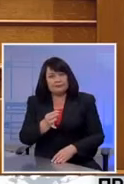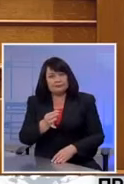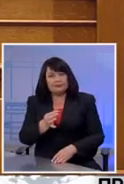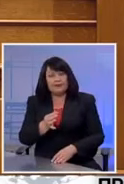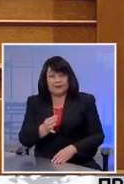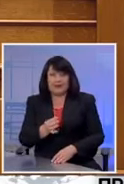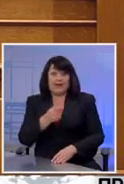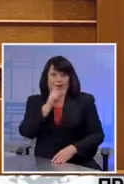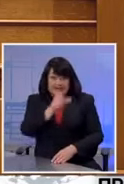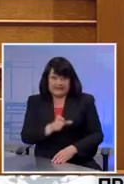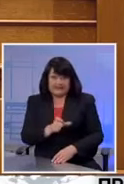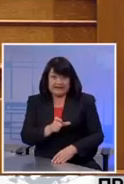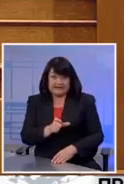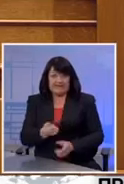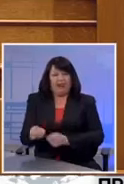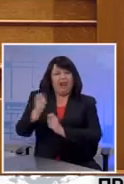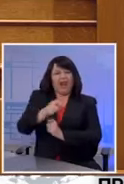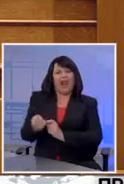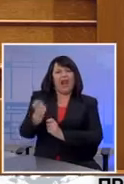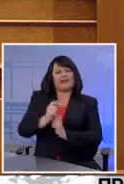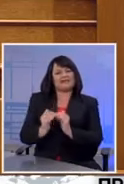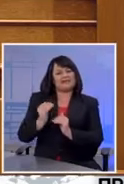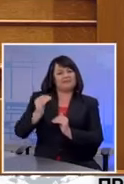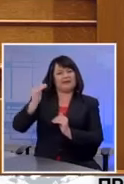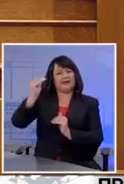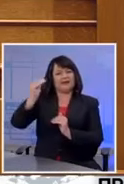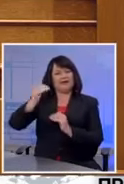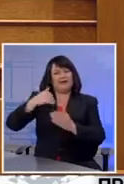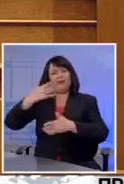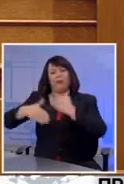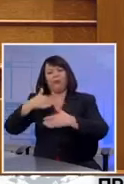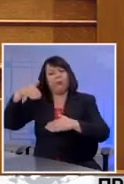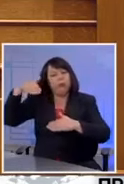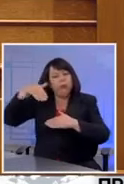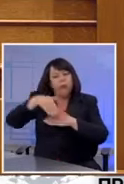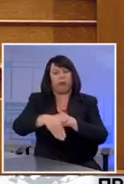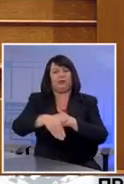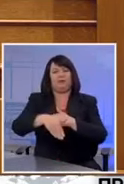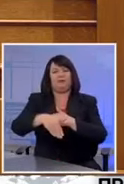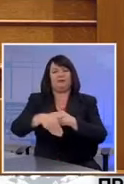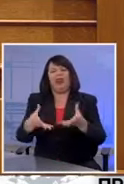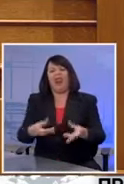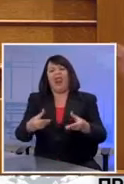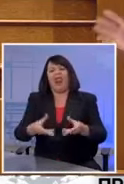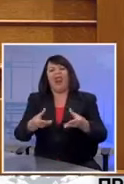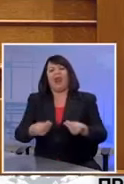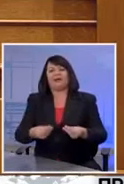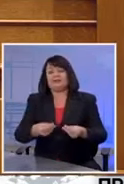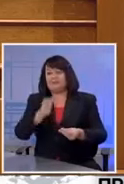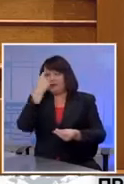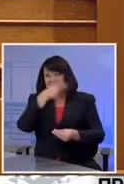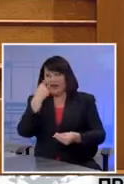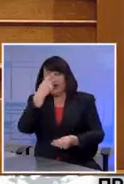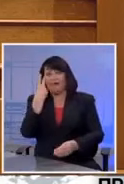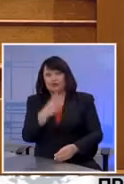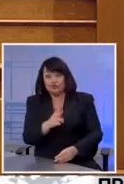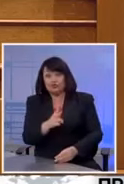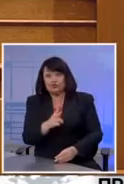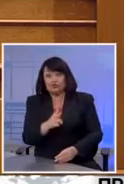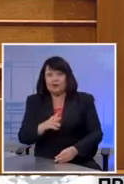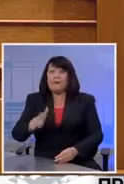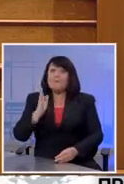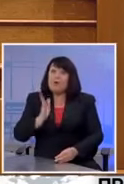Ανεβήκατε με τη λάσπη και κατρακυλάτε, πέφτετε μέσα στη λάσπη. Και εσείς για τον εαυτό σας μεν